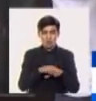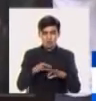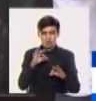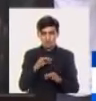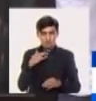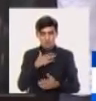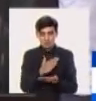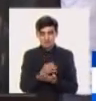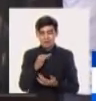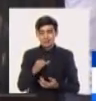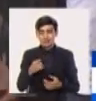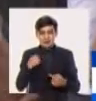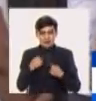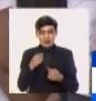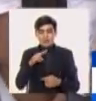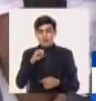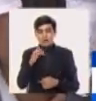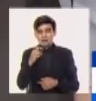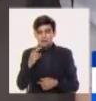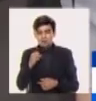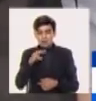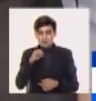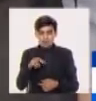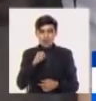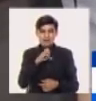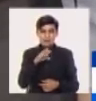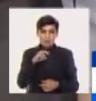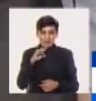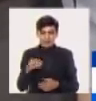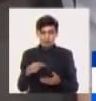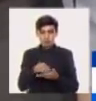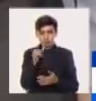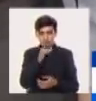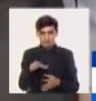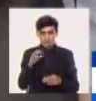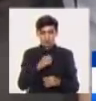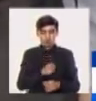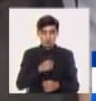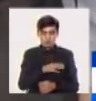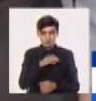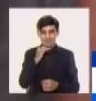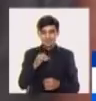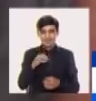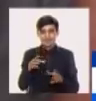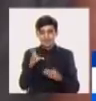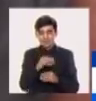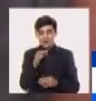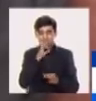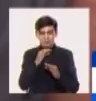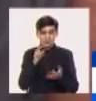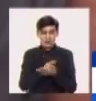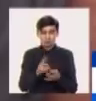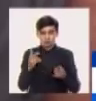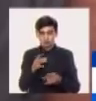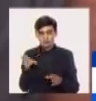Ал аудан халқы қарапайым парацетамол мен аспиринге қол жеткізе алмай ашынуда. Кейбір тұрғындар қаладағы қажетті дәрінің басым бөлігі